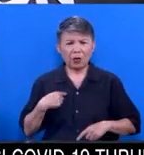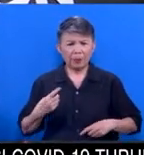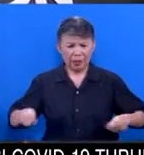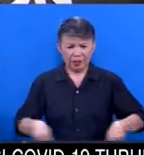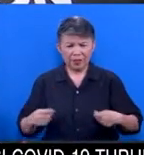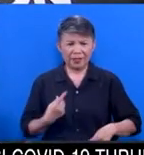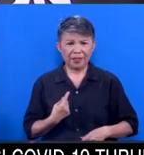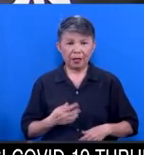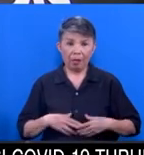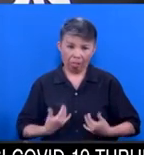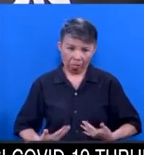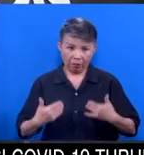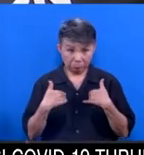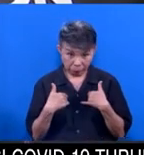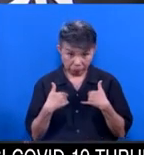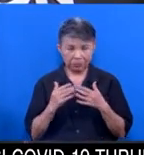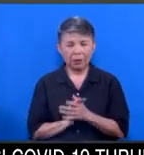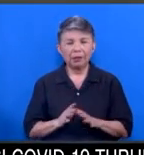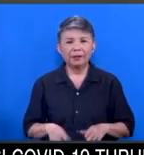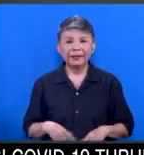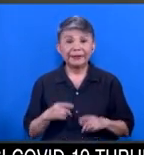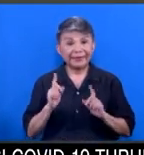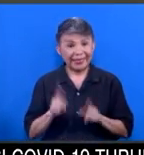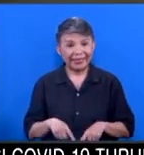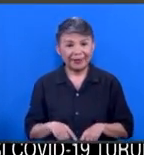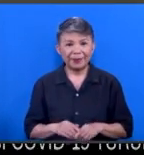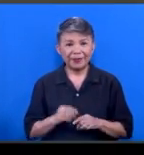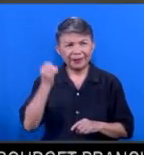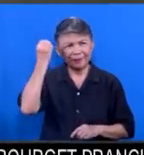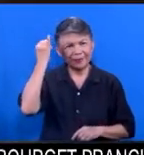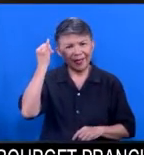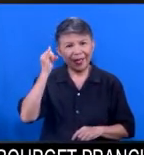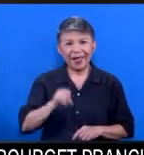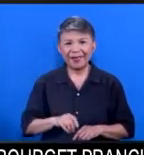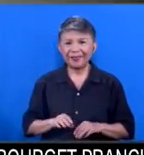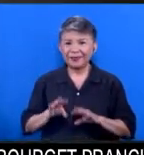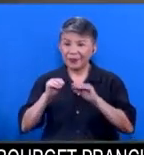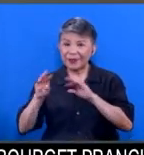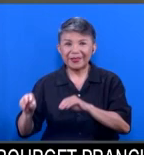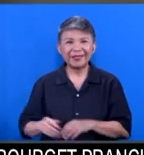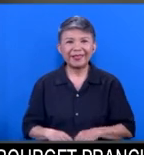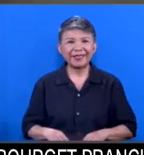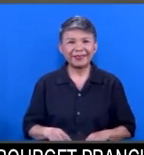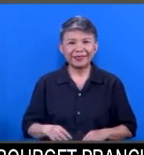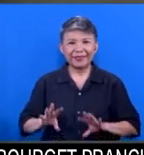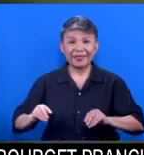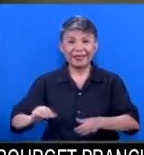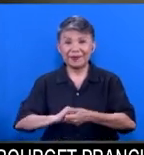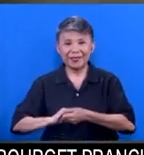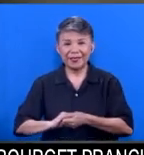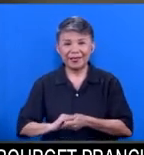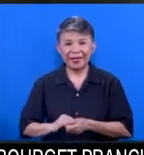lumayan juga nih Ai for dan tenaganya akhirnya idenya diperluas kita melariskan dagangan